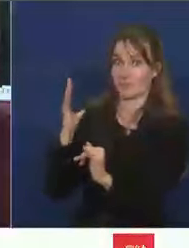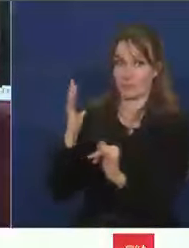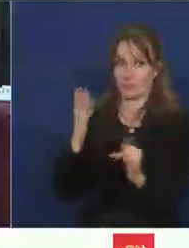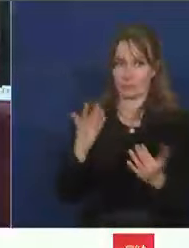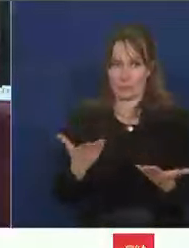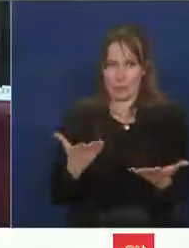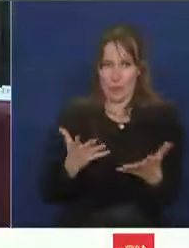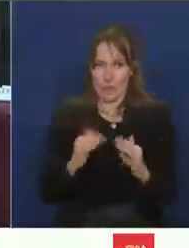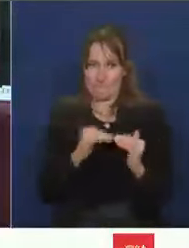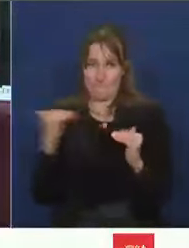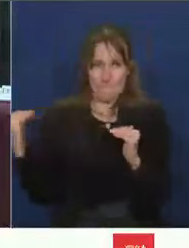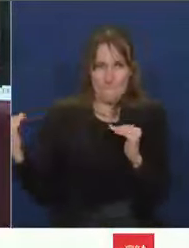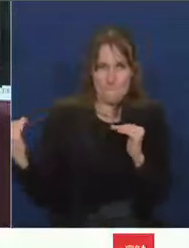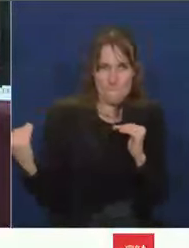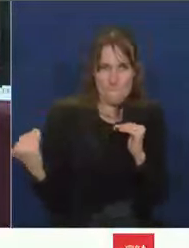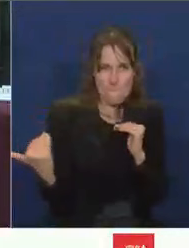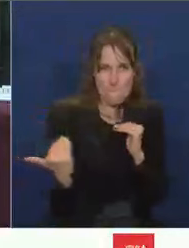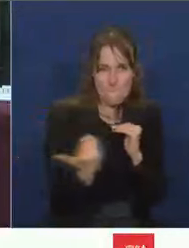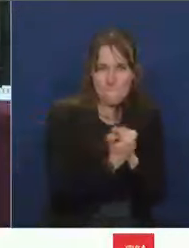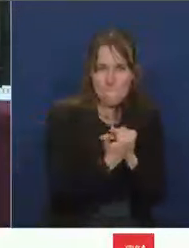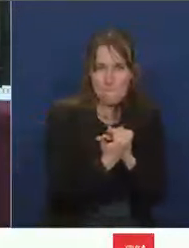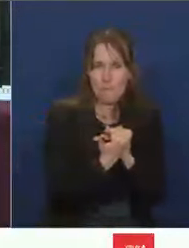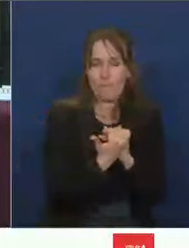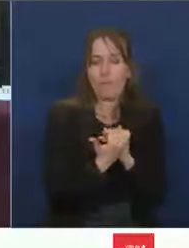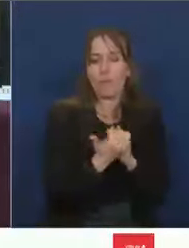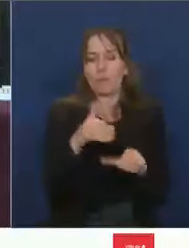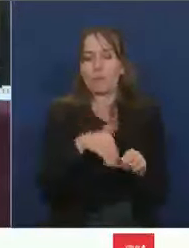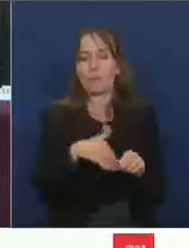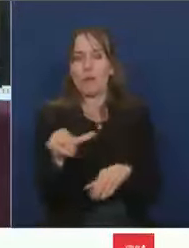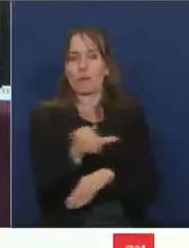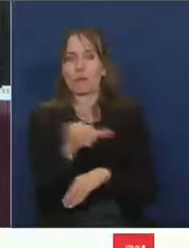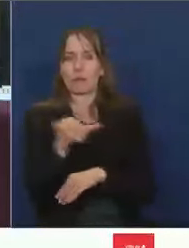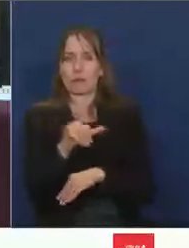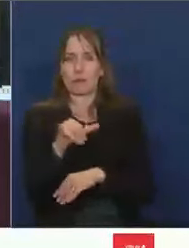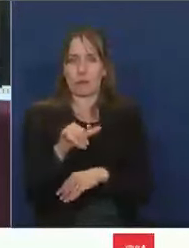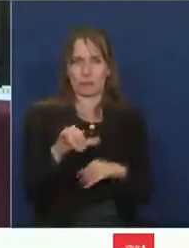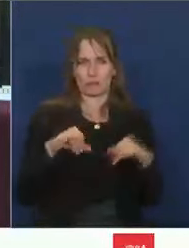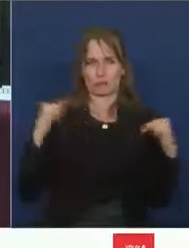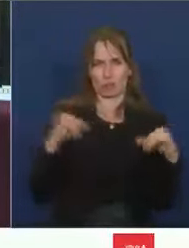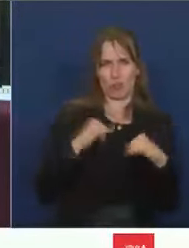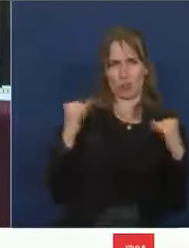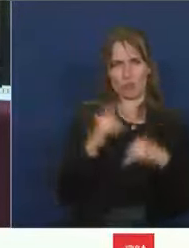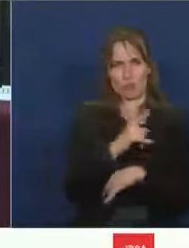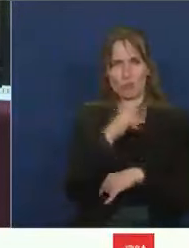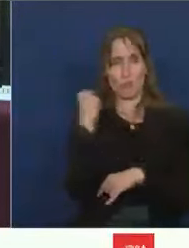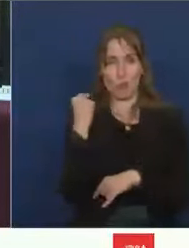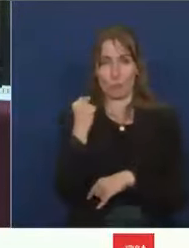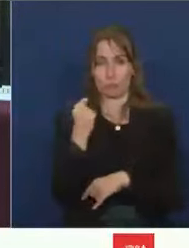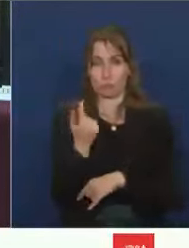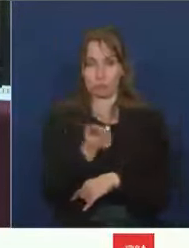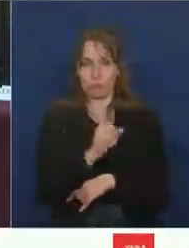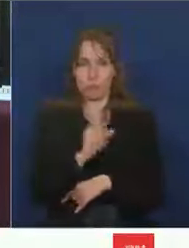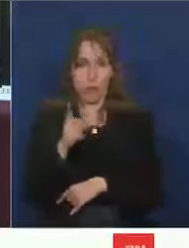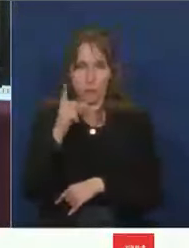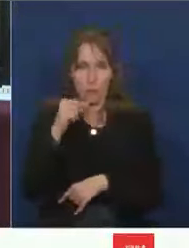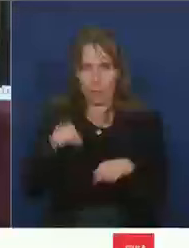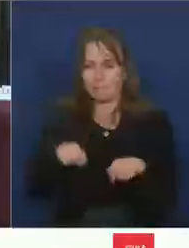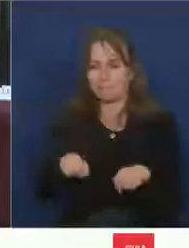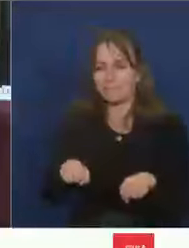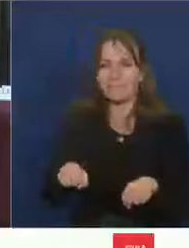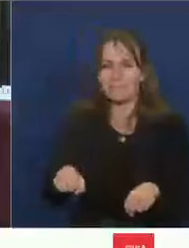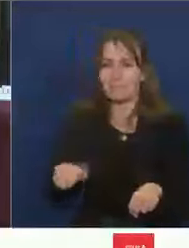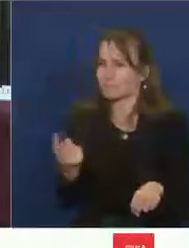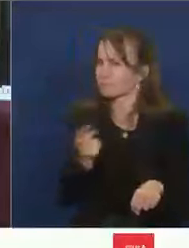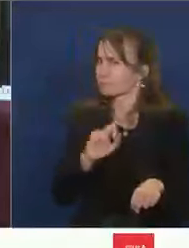d'âme, qui n'est plus peuplé que de jeunes hommes qui, s'ils sont pères, n'y promènent assurément pas leurs enfants, tout occupés